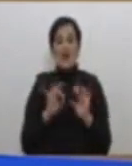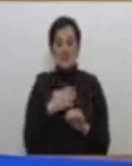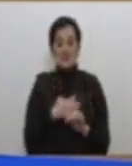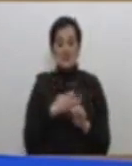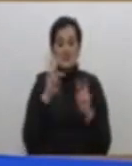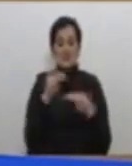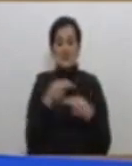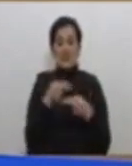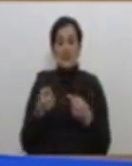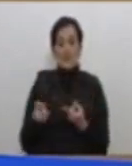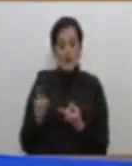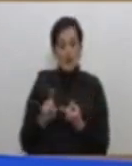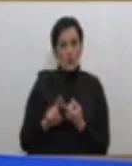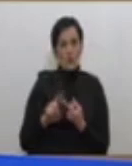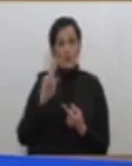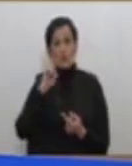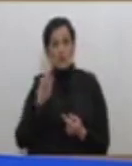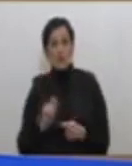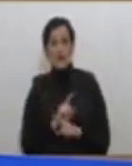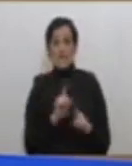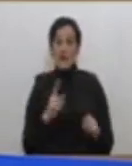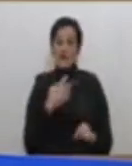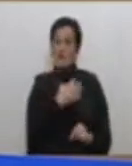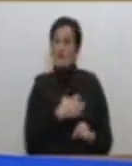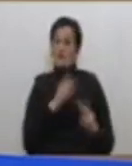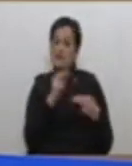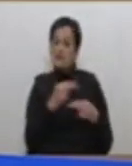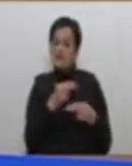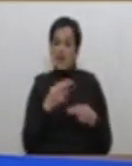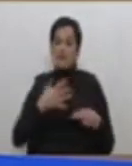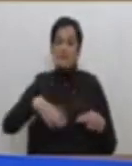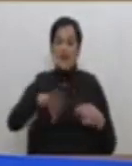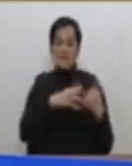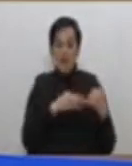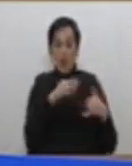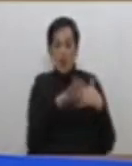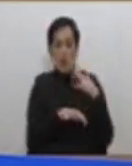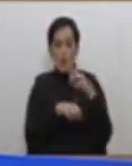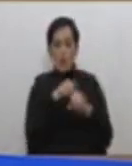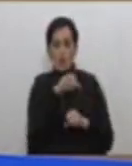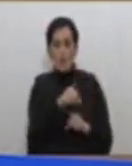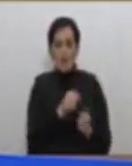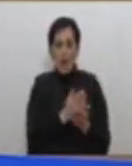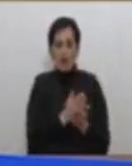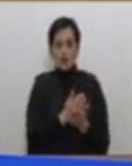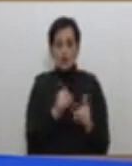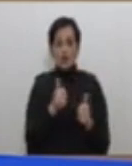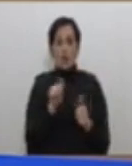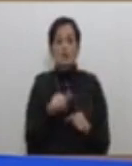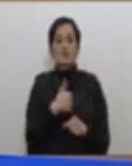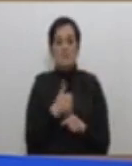iribat ukavshirdeba Ukrainas, magram ziritad temas mains sakartvelos okupatsia tsarmoadgens, rogorc mis mtavar